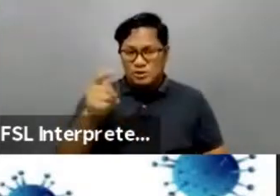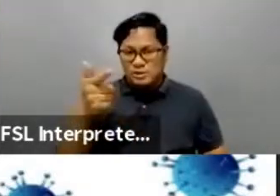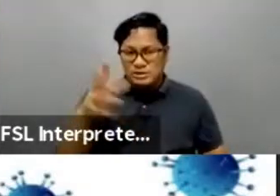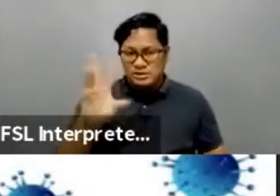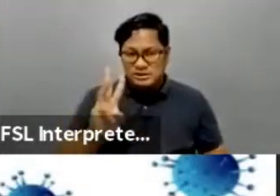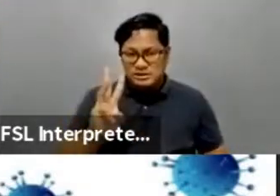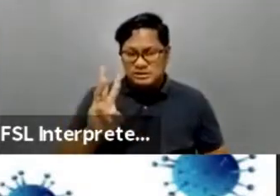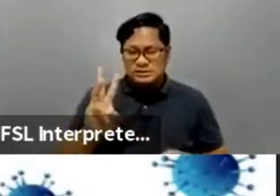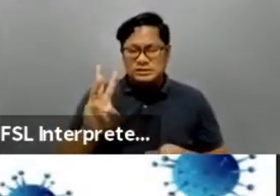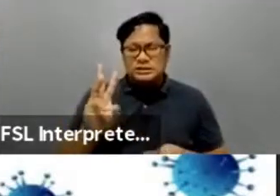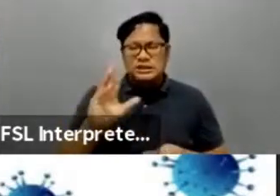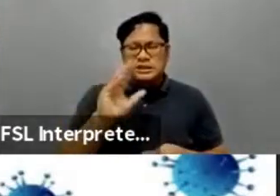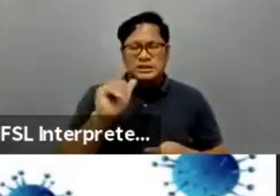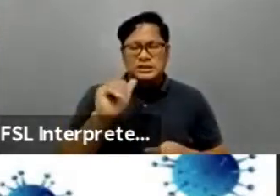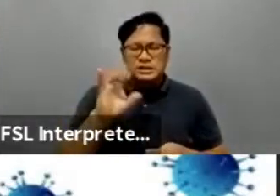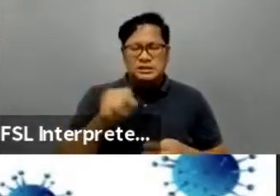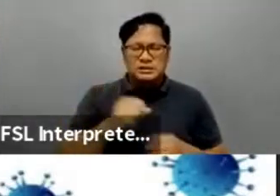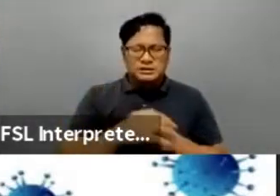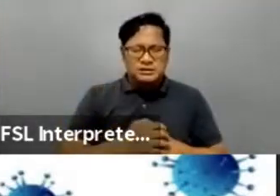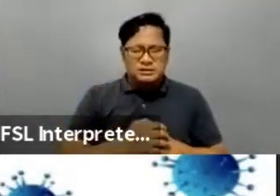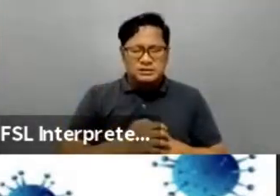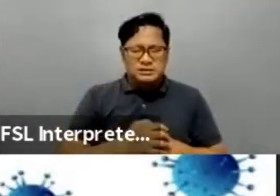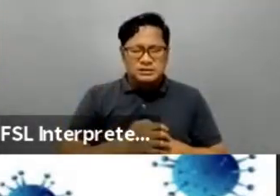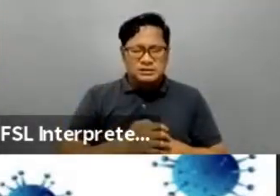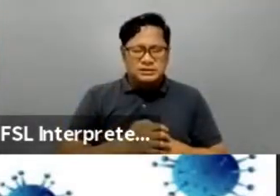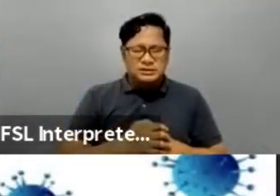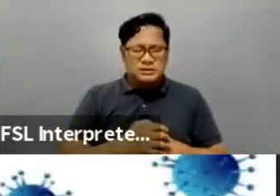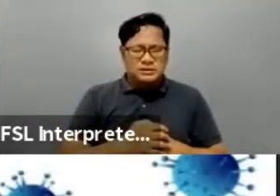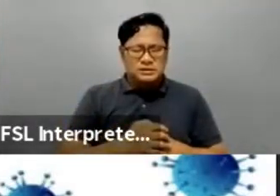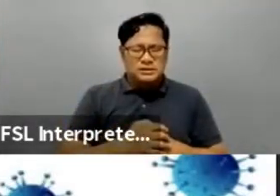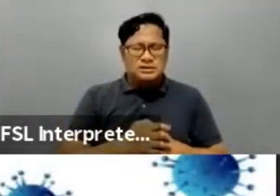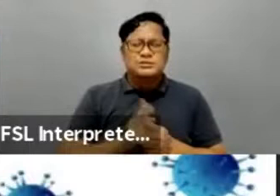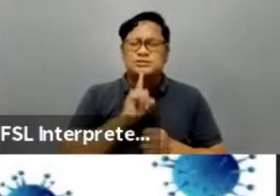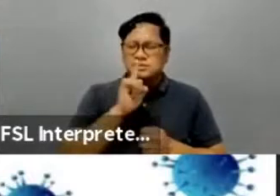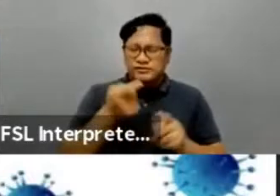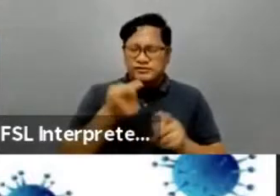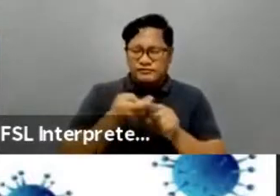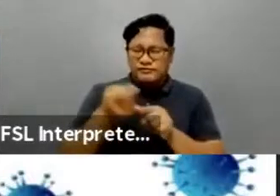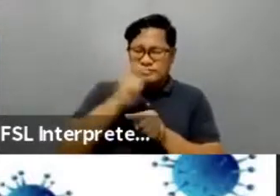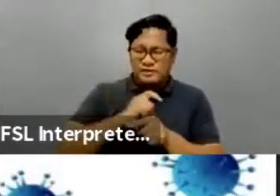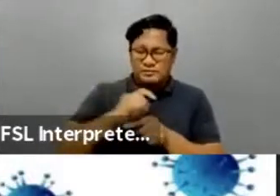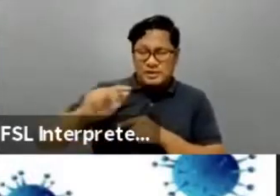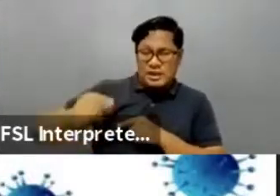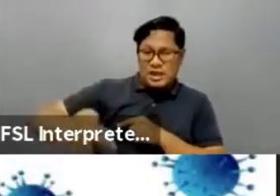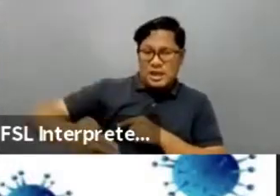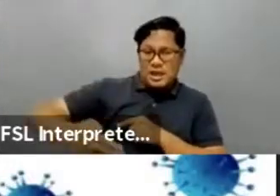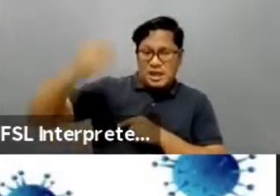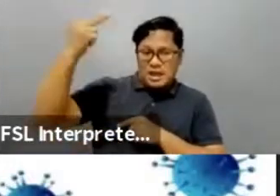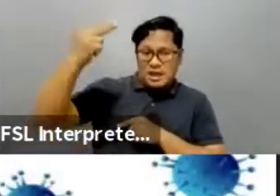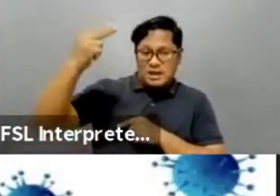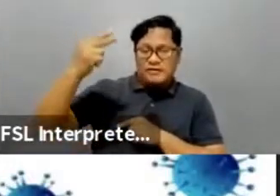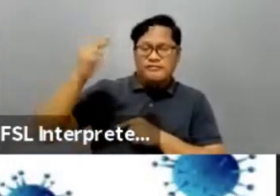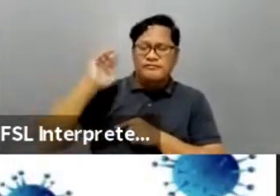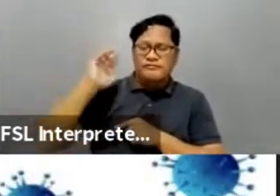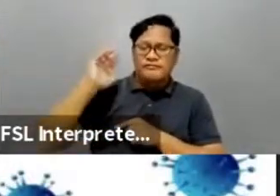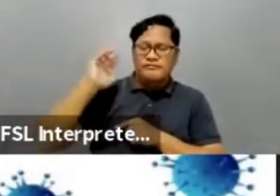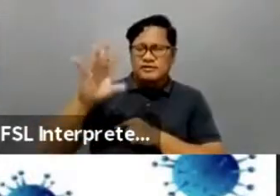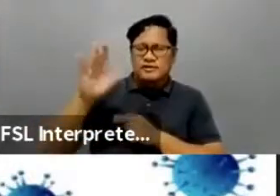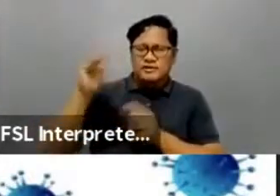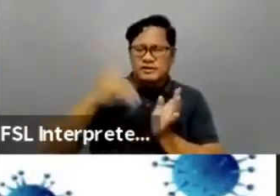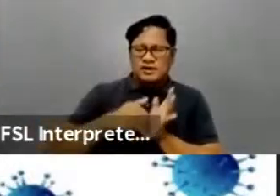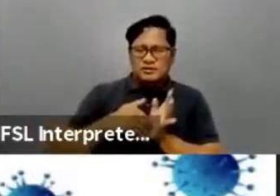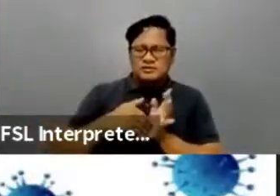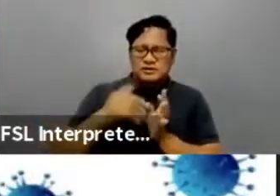9,226 cases na to, actually bumaba na yan mula dun sa pinakamataas na 15,000